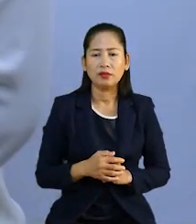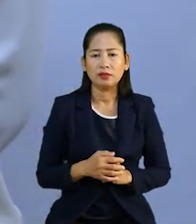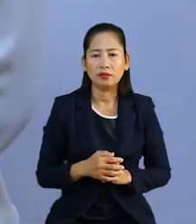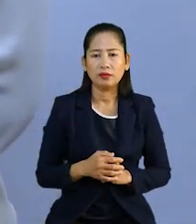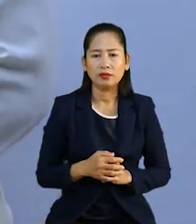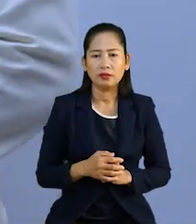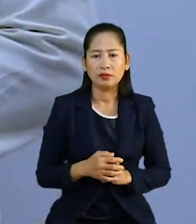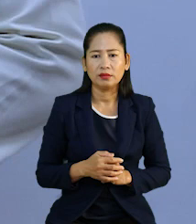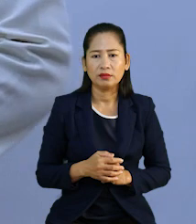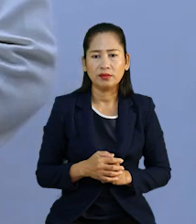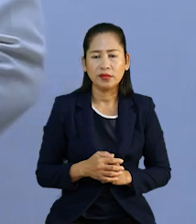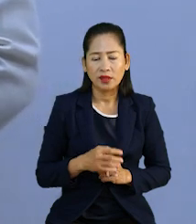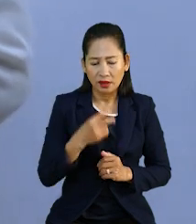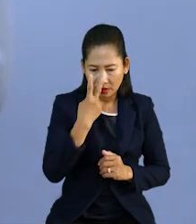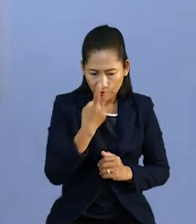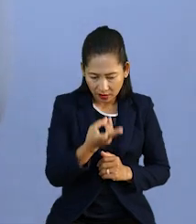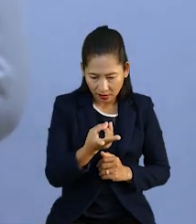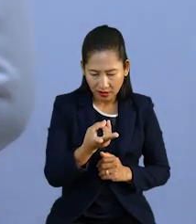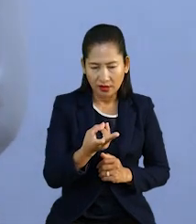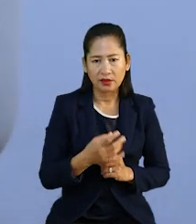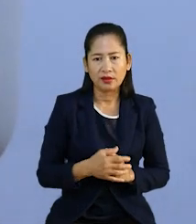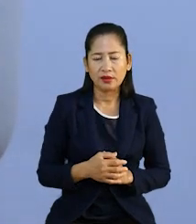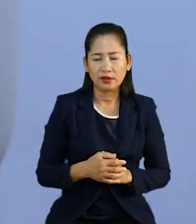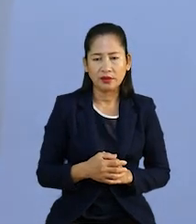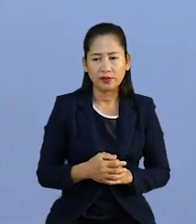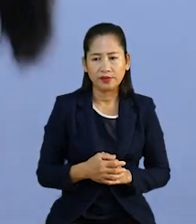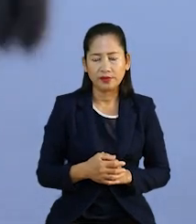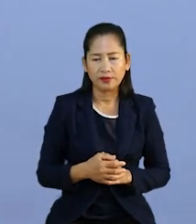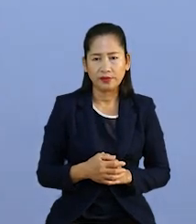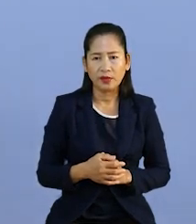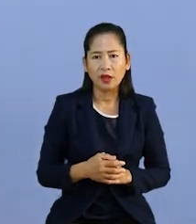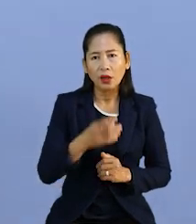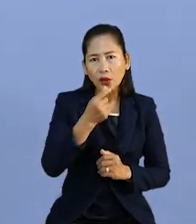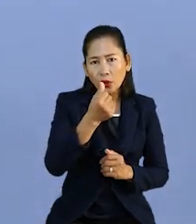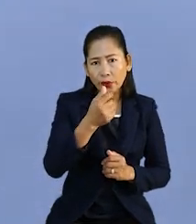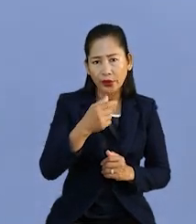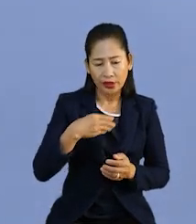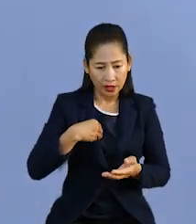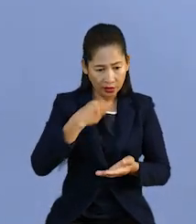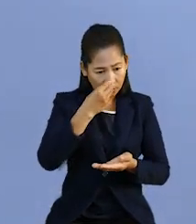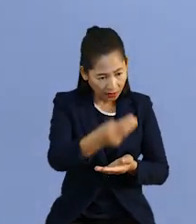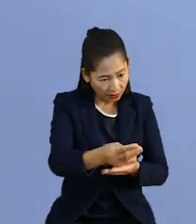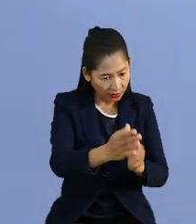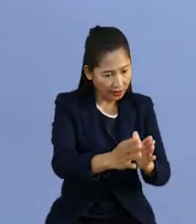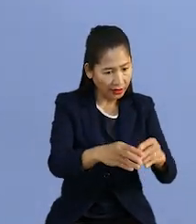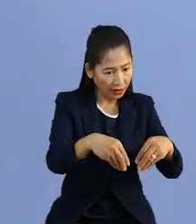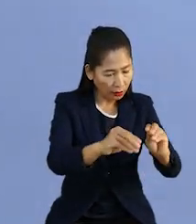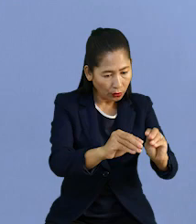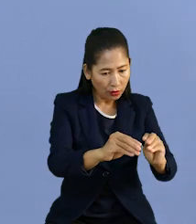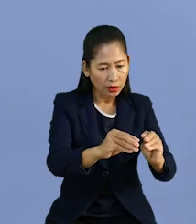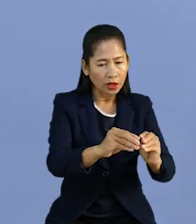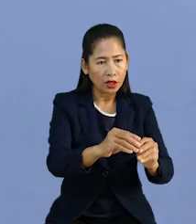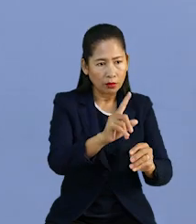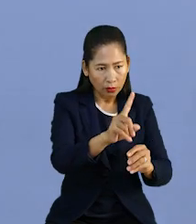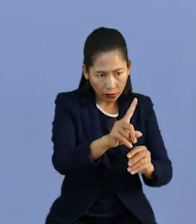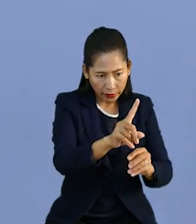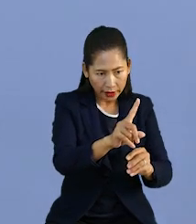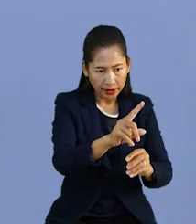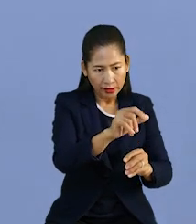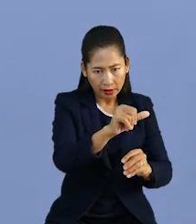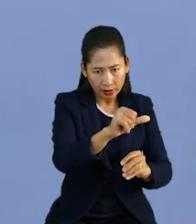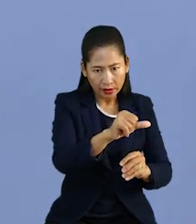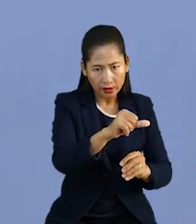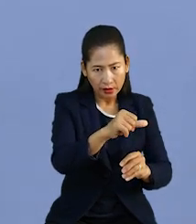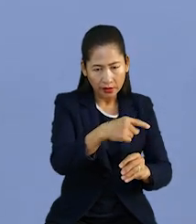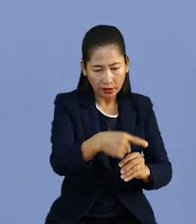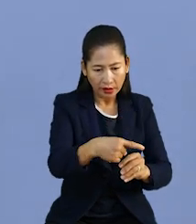chà chẳng còn khởi hái thả prạ đa nẹt kêu hỏi ao tờ nẹt lúa miên đo tờ mùi sai